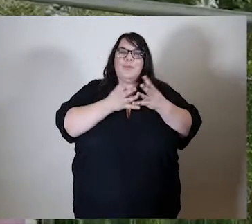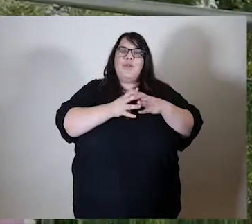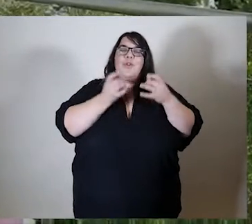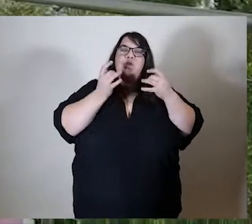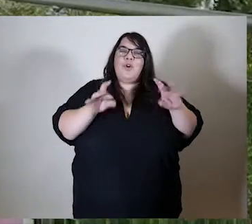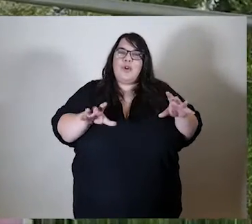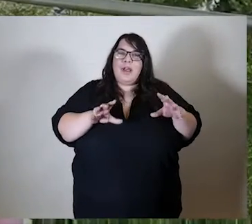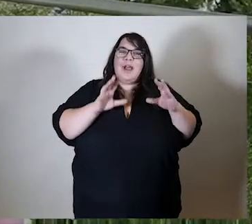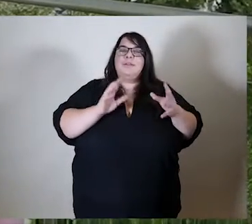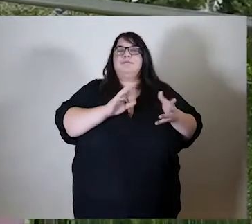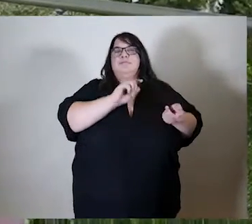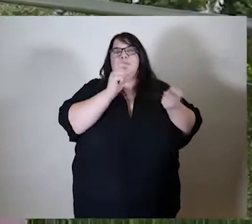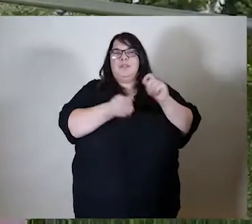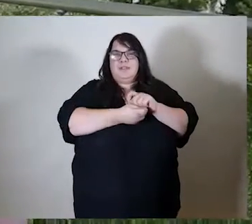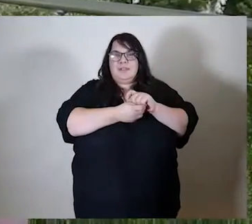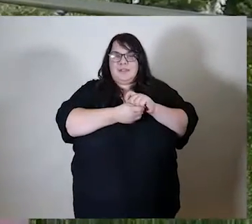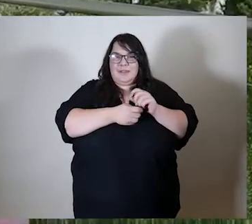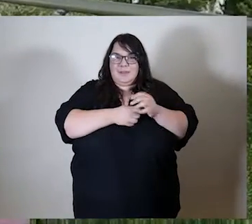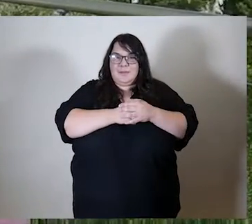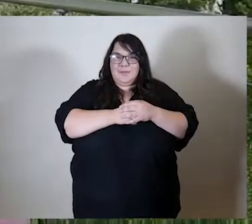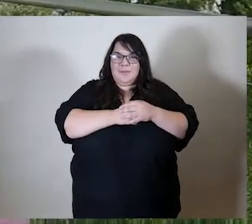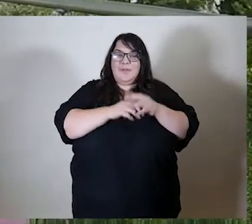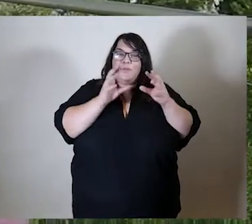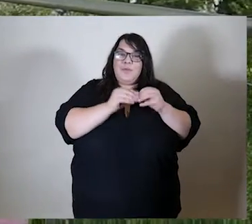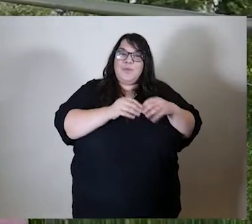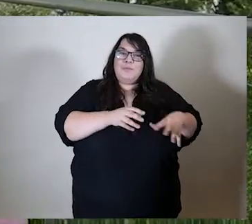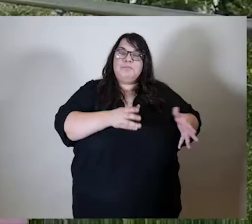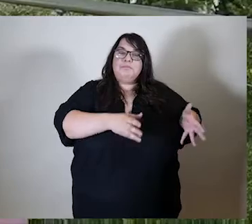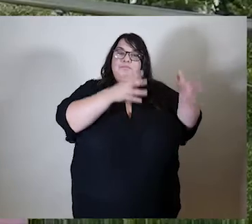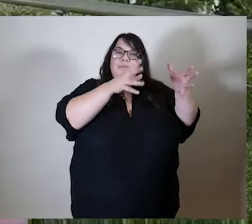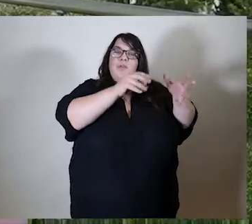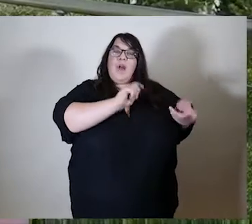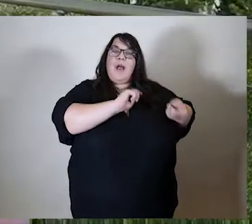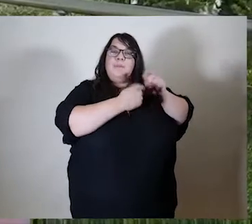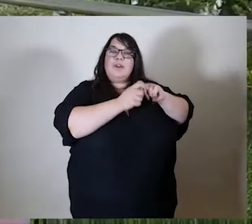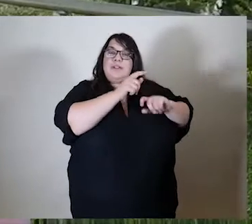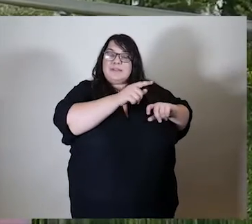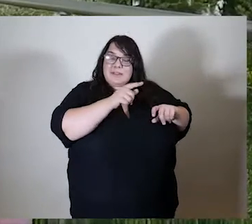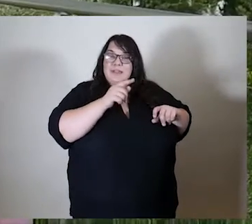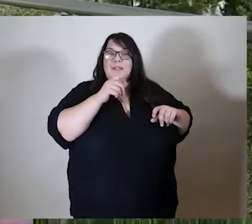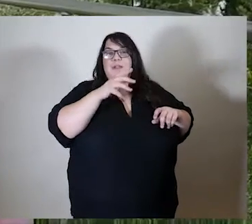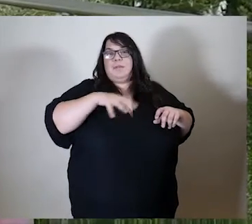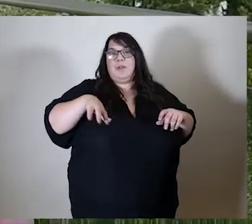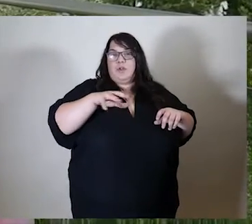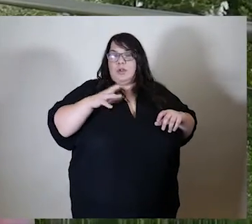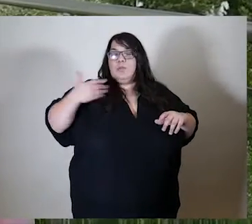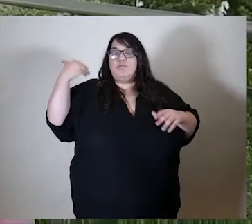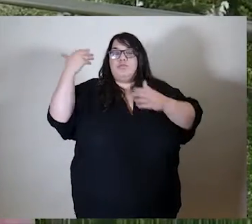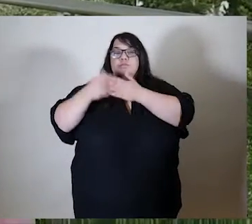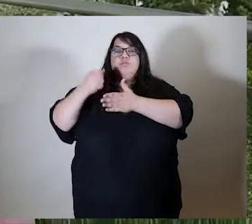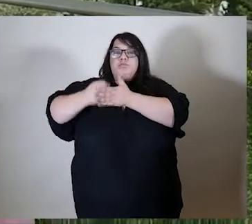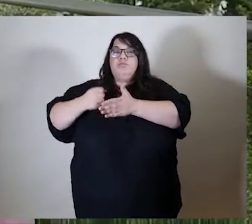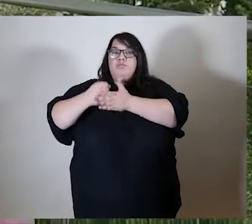τους ζεύγους Δημήτρη και Βέρα Σφίκ. Η δημιουργία μιας κλινικής αποκατάστασης στην περιοχή μας υπήρξε πάγιο αίτημα του